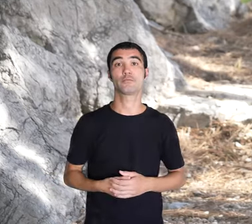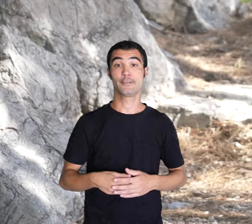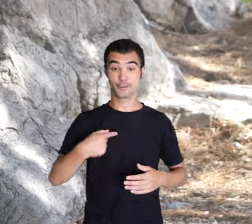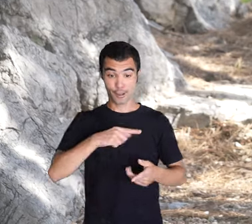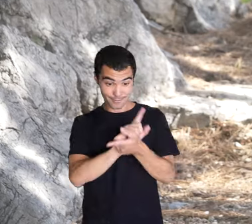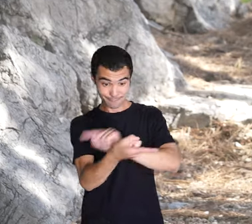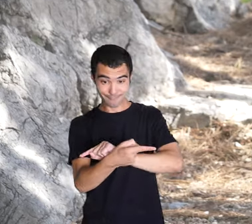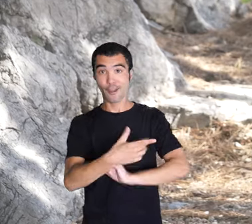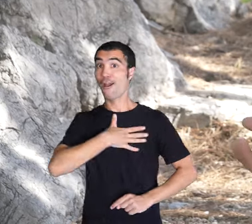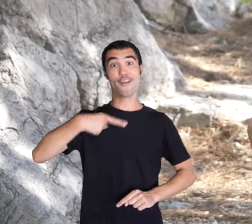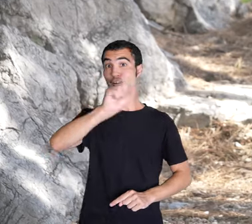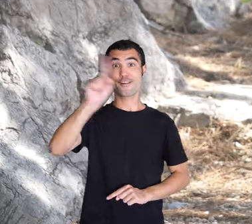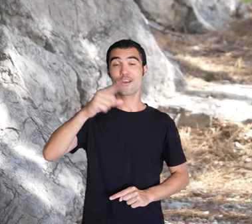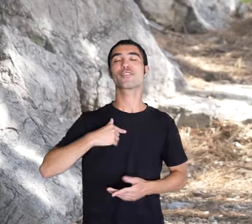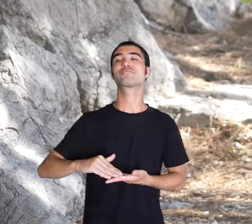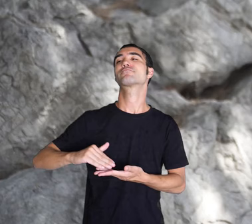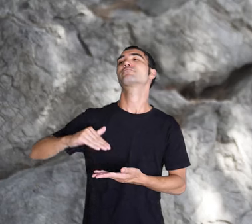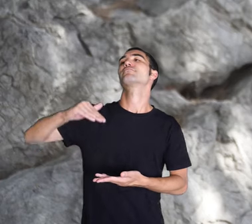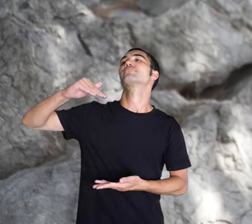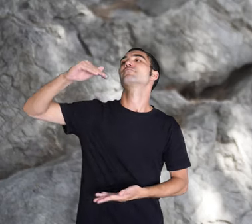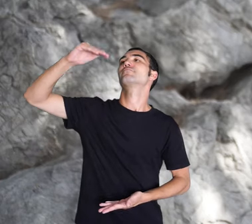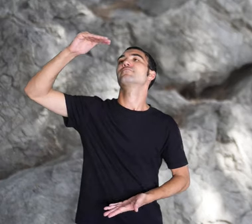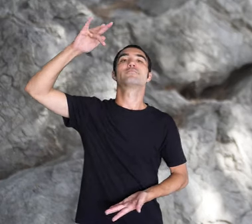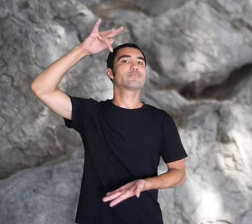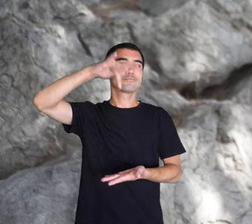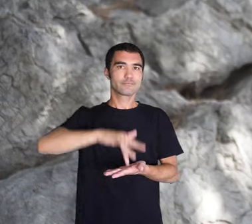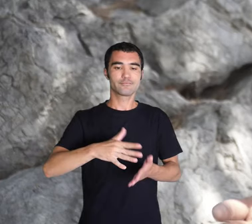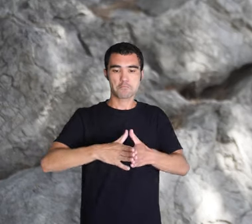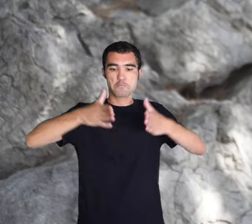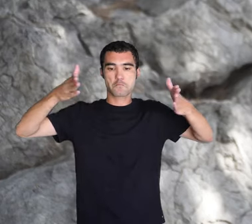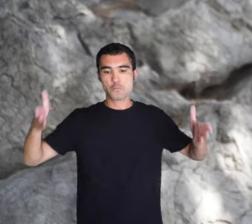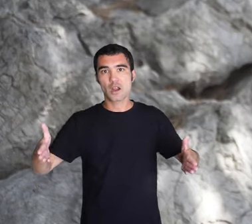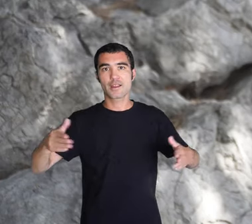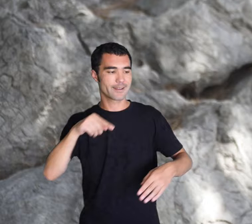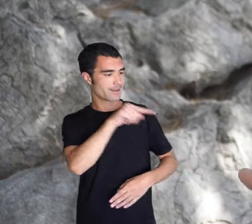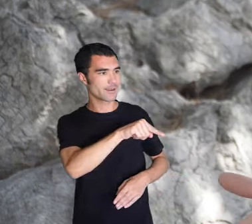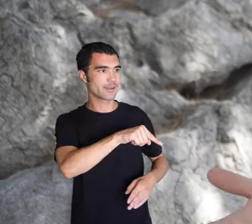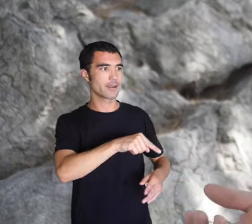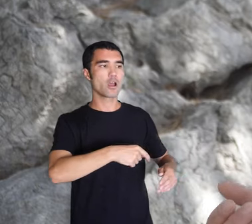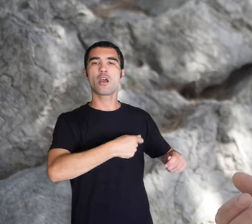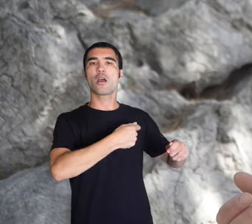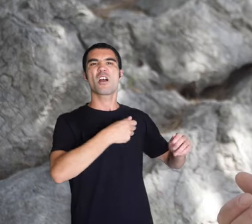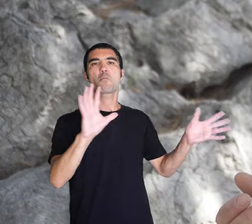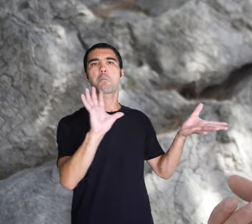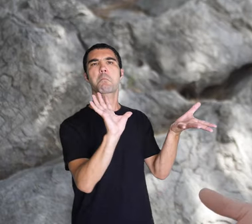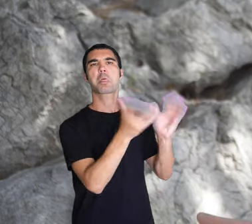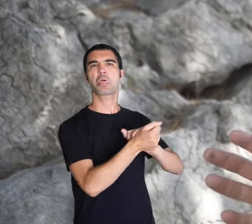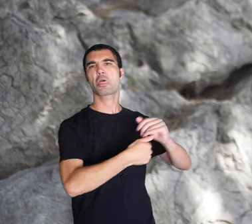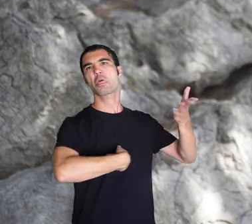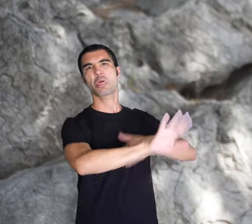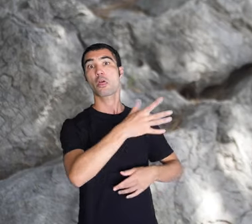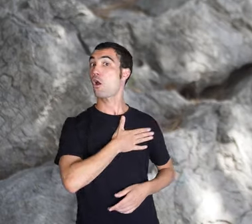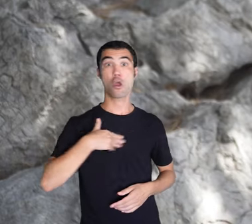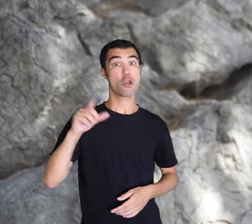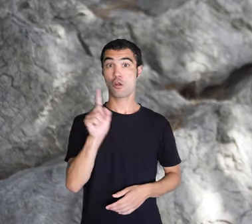voldria canviar això, si qualque dia hagués de créixer, sí que no m'agradaria de desballestar-lo, diguem. Optaria